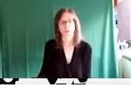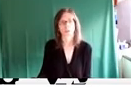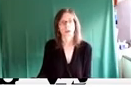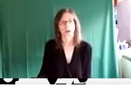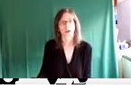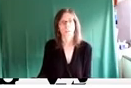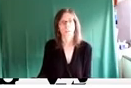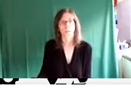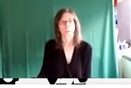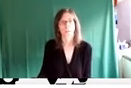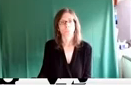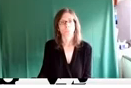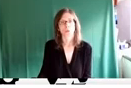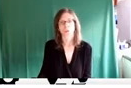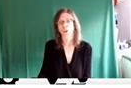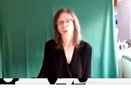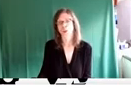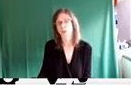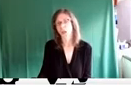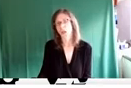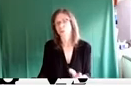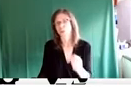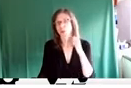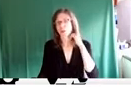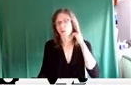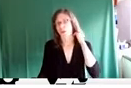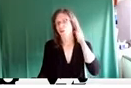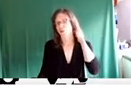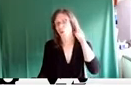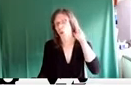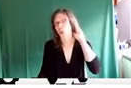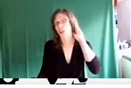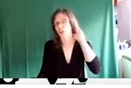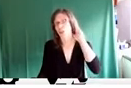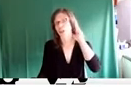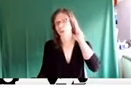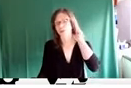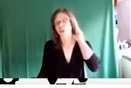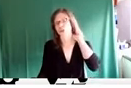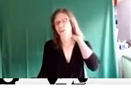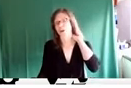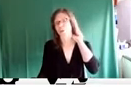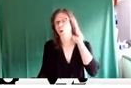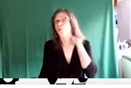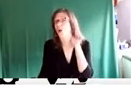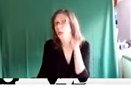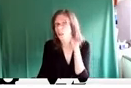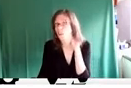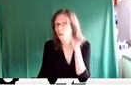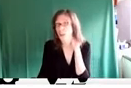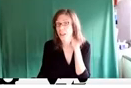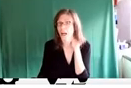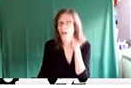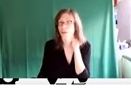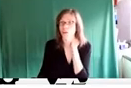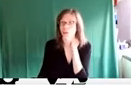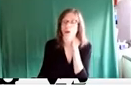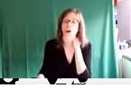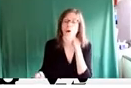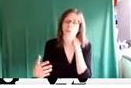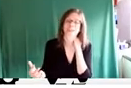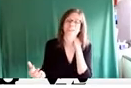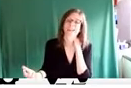données. Donc, quelques conseils pour la documentation, le code des données, privilégier des formats ouverts et non propriétaires.